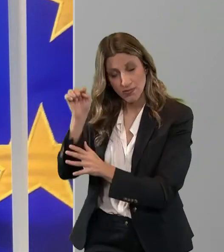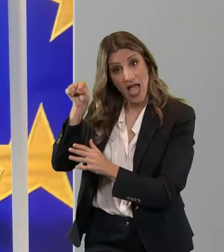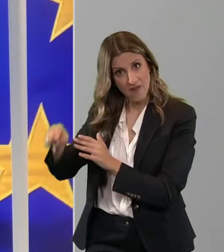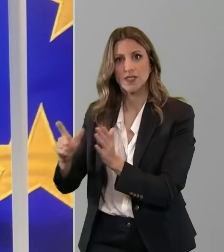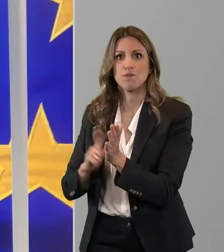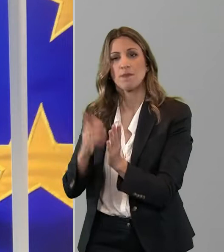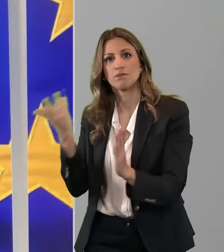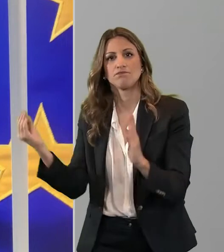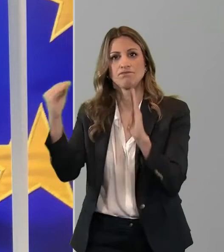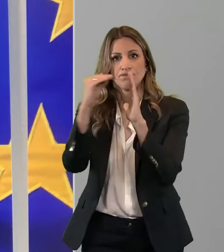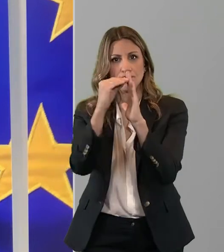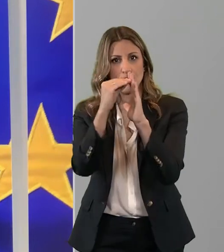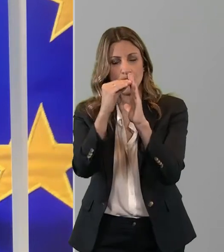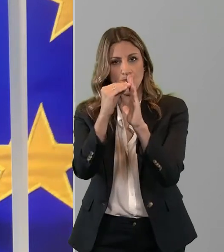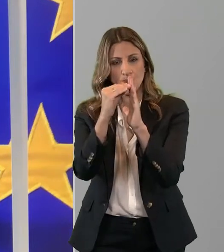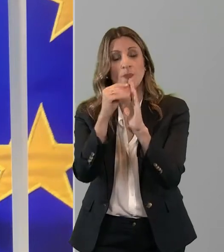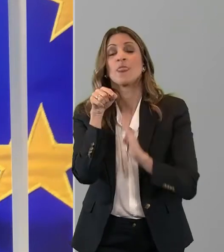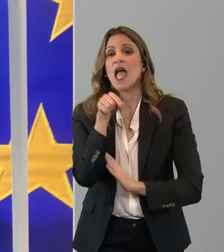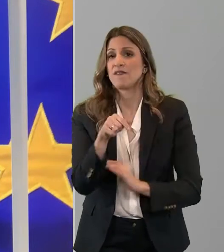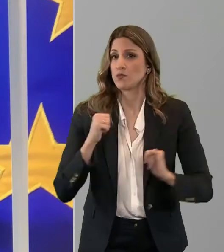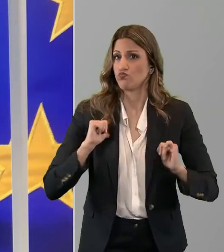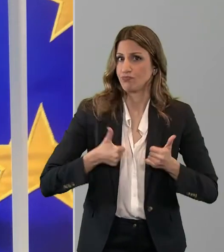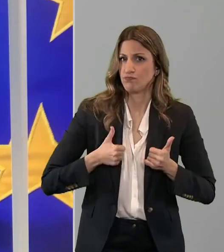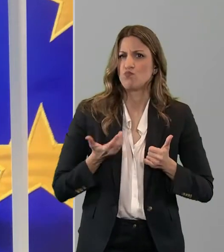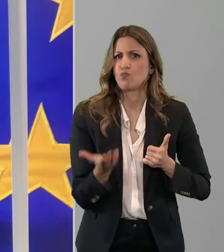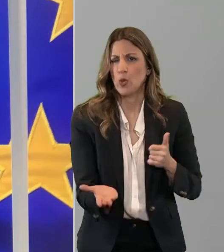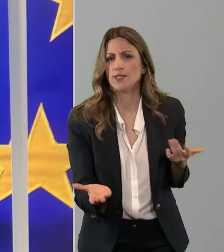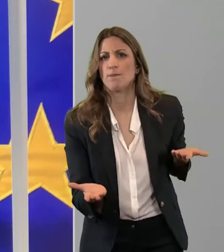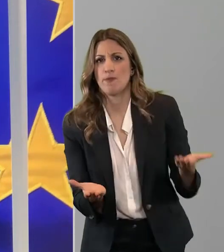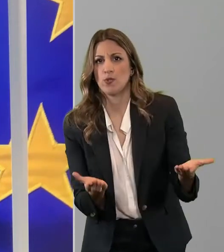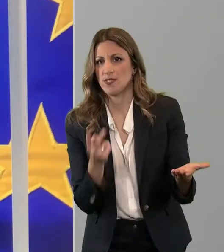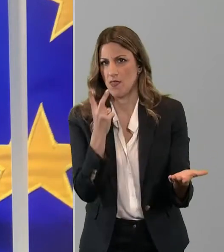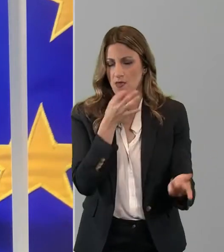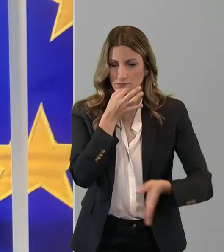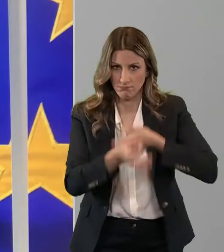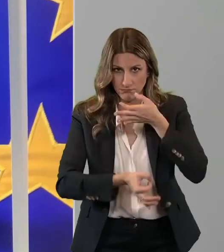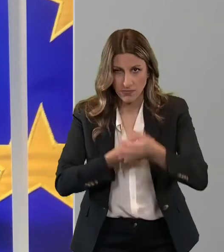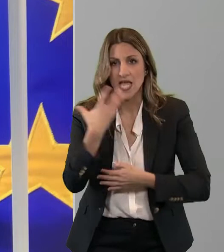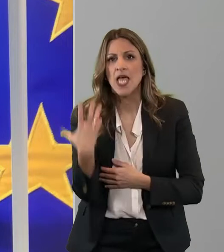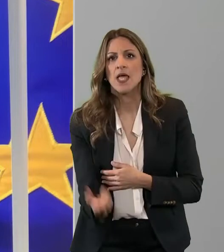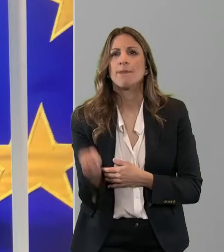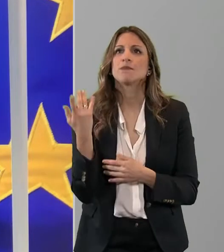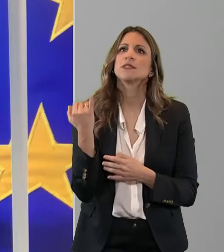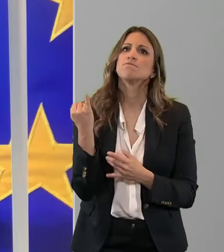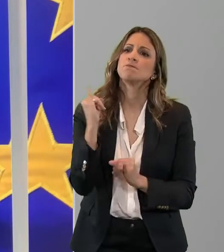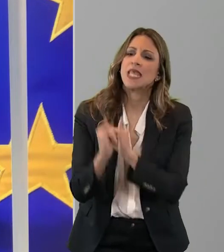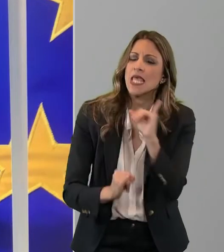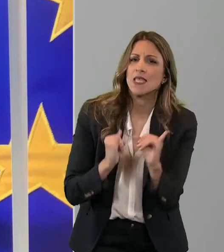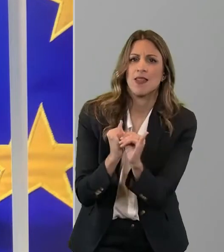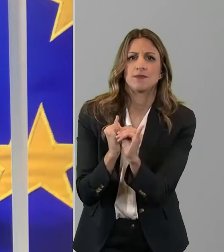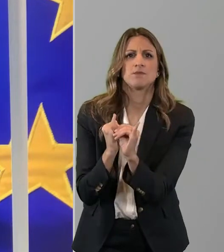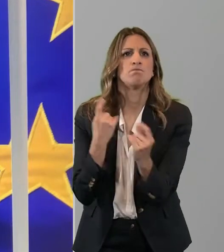πεδίο. Με αυτές τις πρωτοβουλίες, λοιπόν, επιδιώκουμε να διαμορφώσουμε ένα ψηφιακό οικοσύστημα